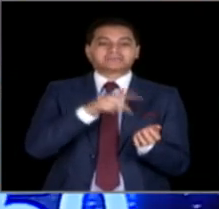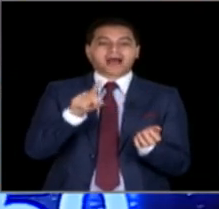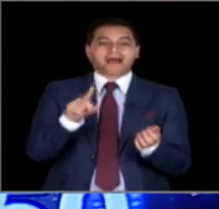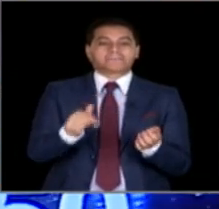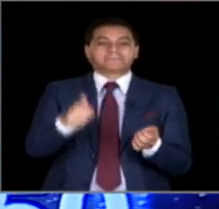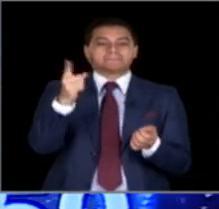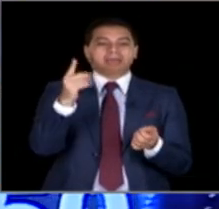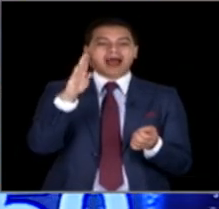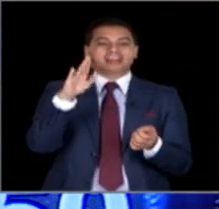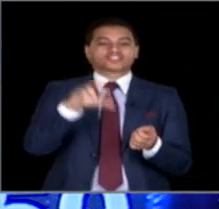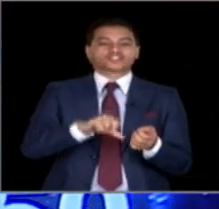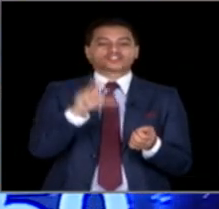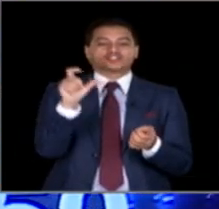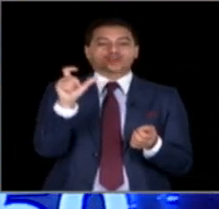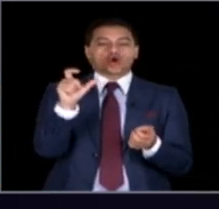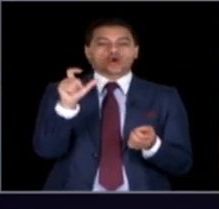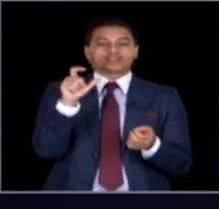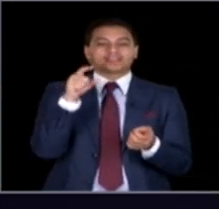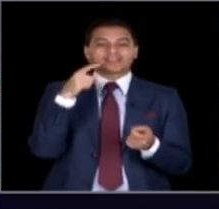هي؟